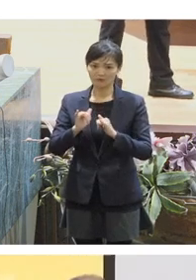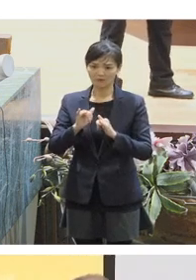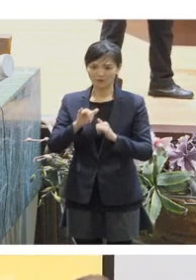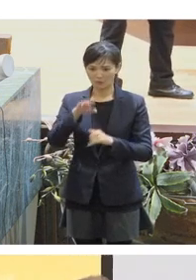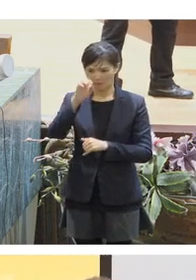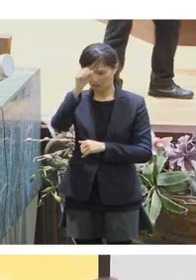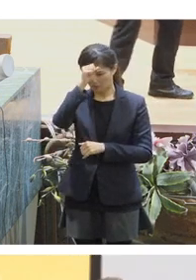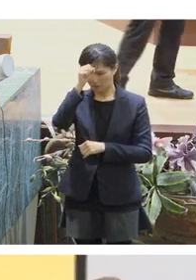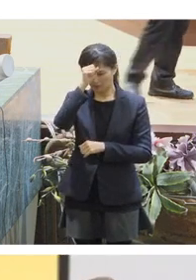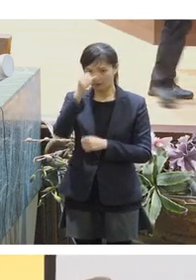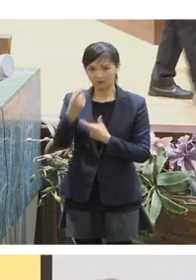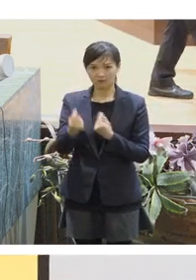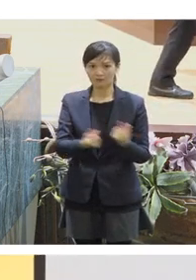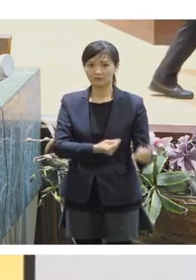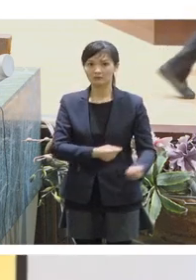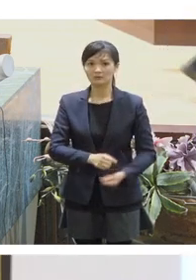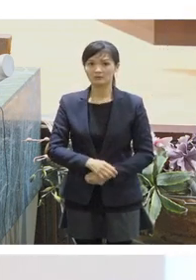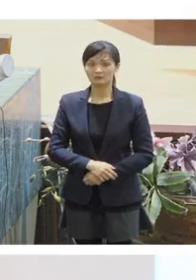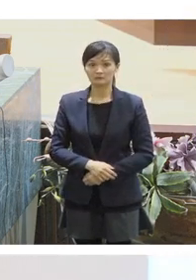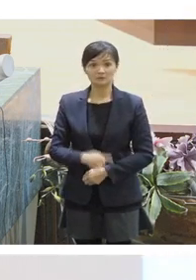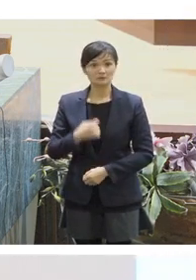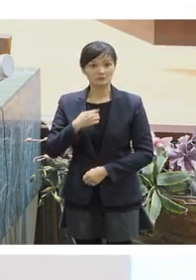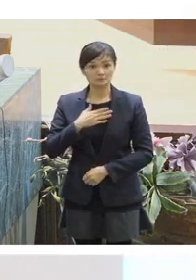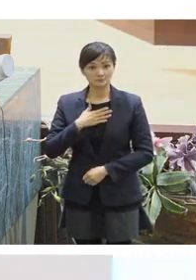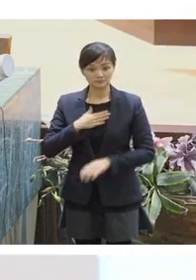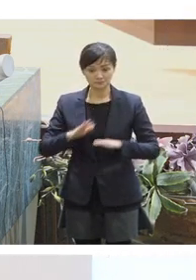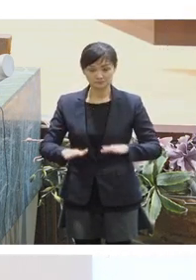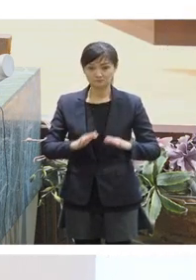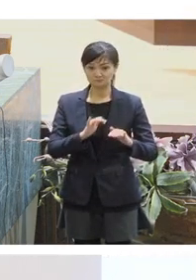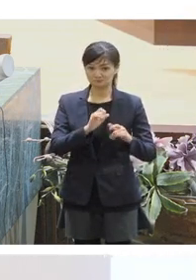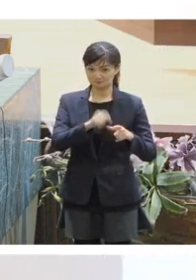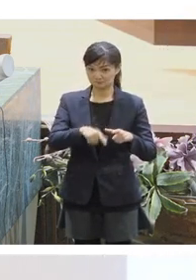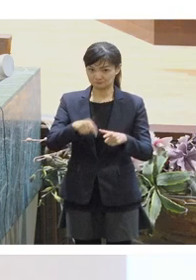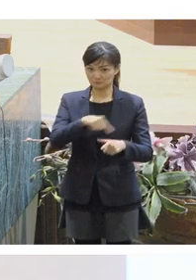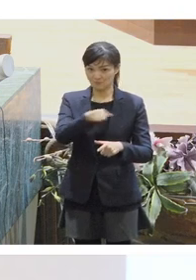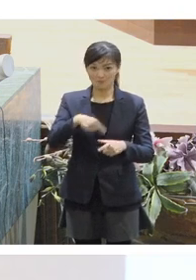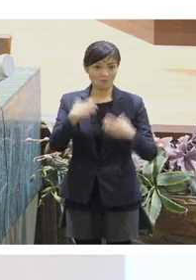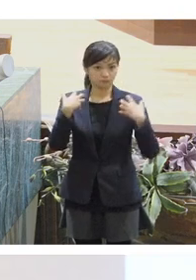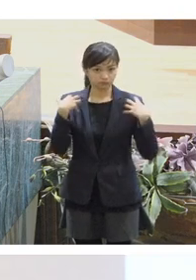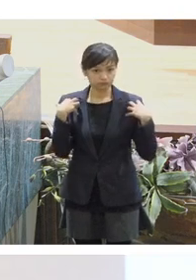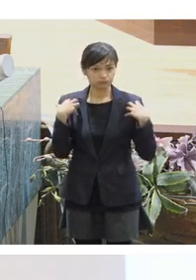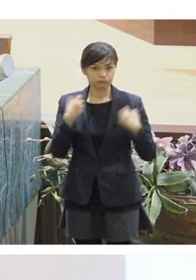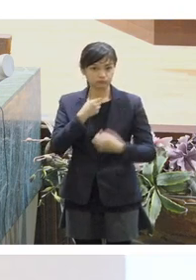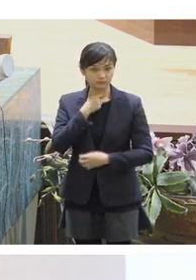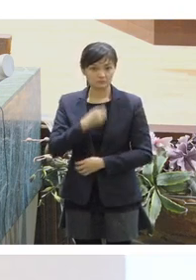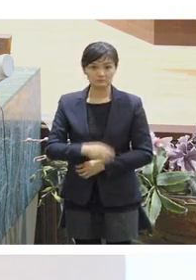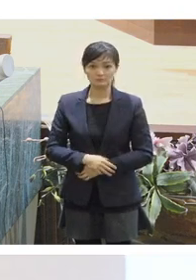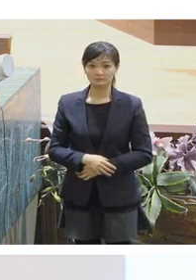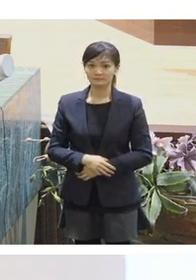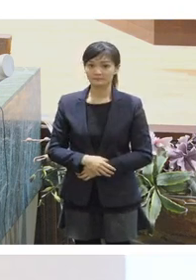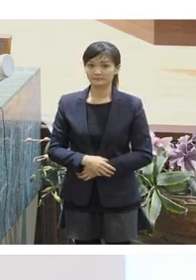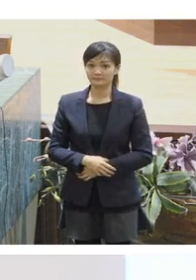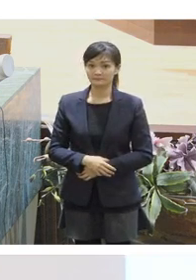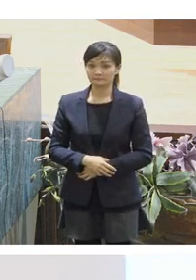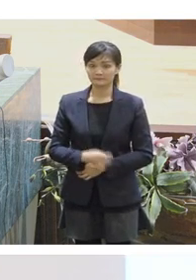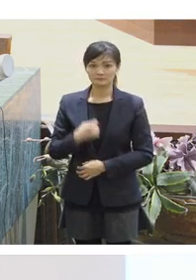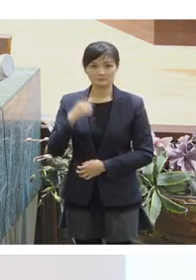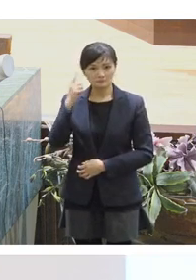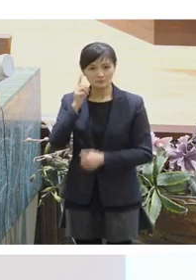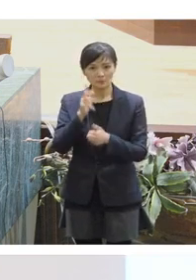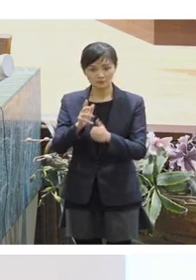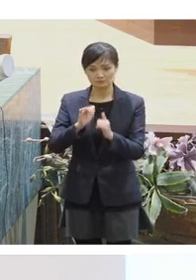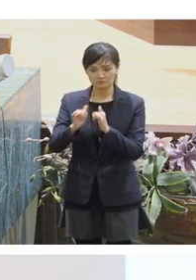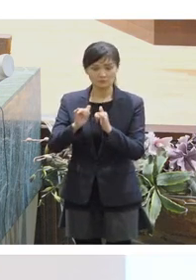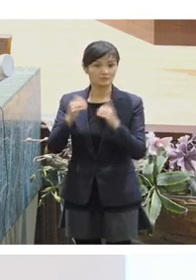我们知道，我们现在企业讲究社会责任，我们要问的这个社会责